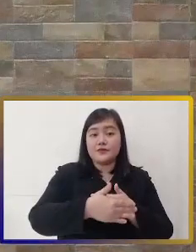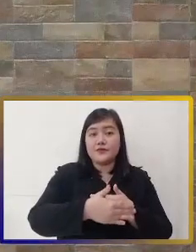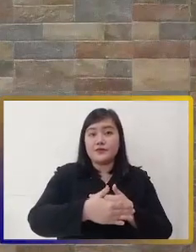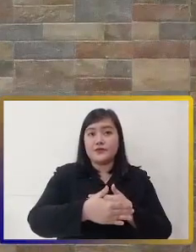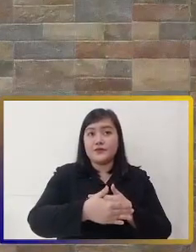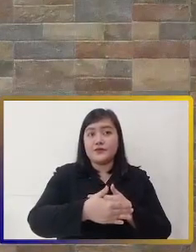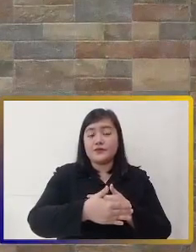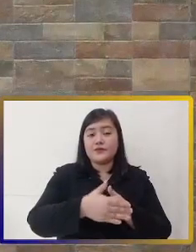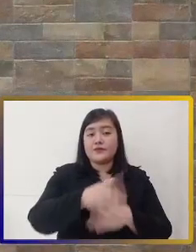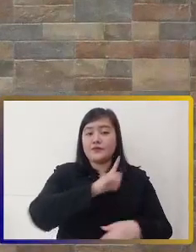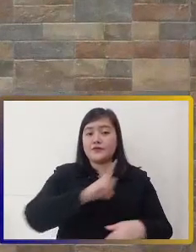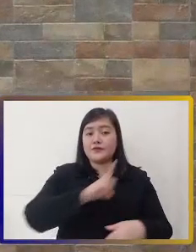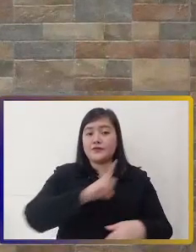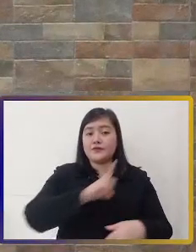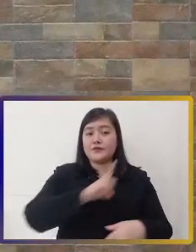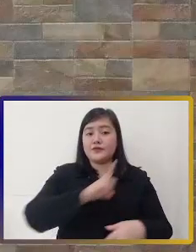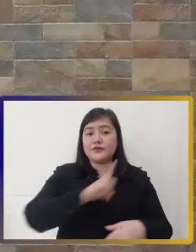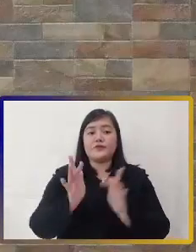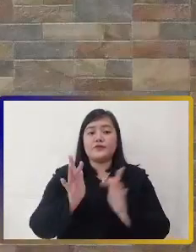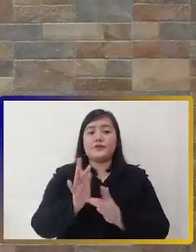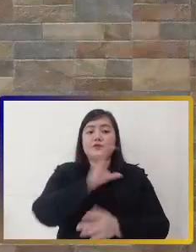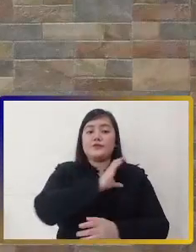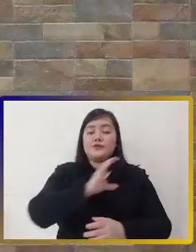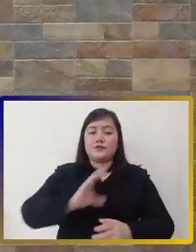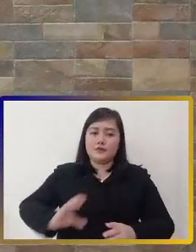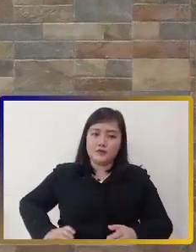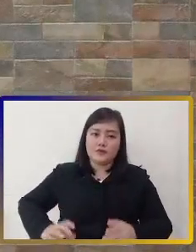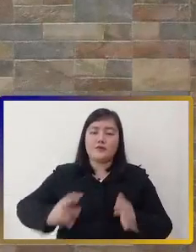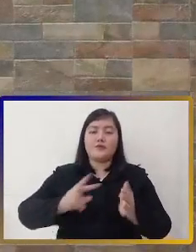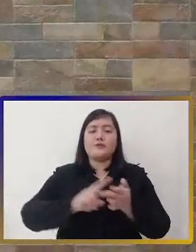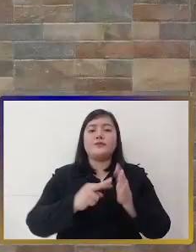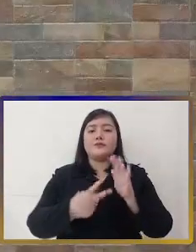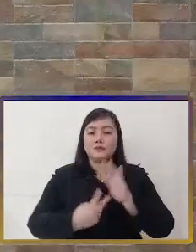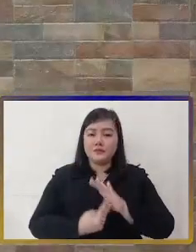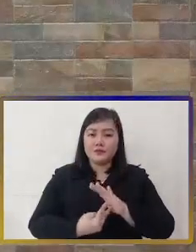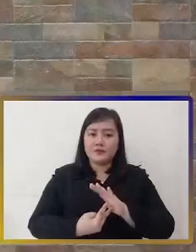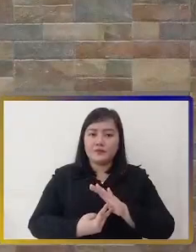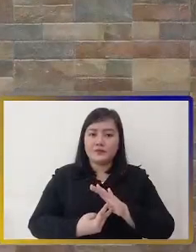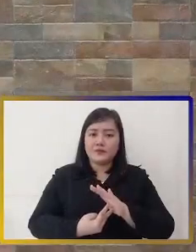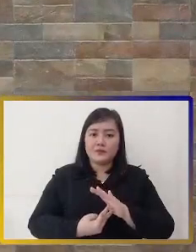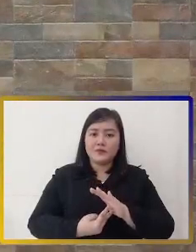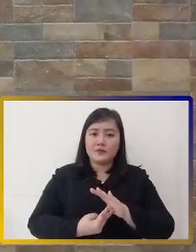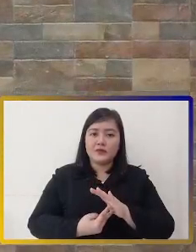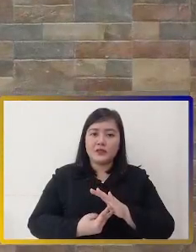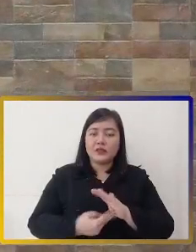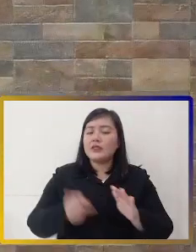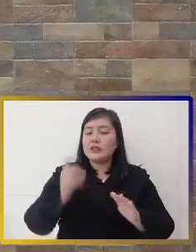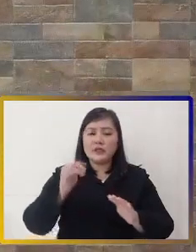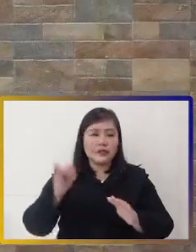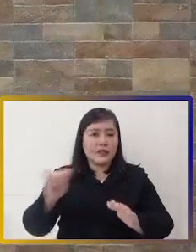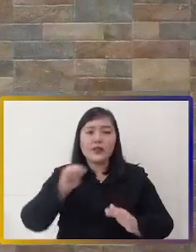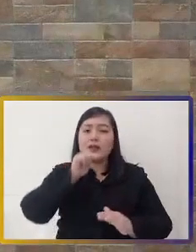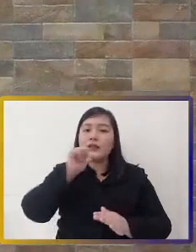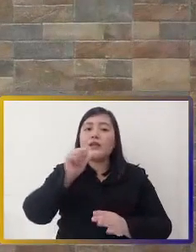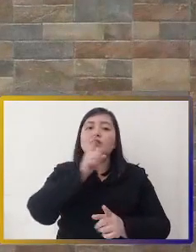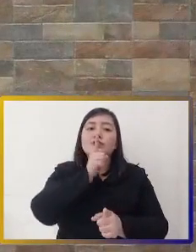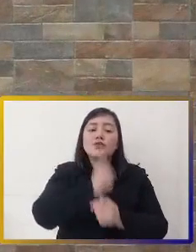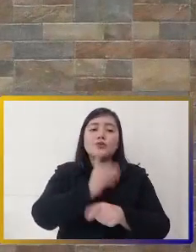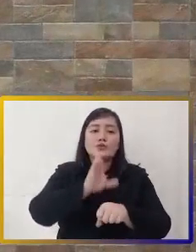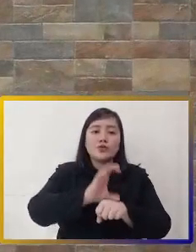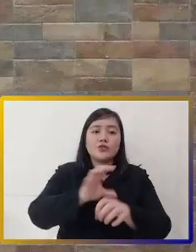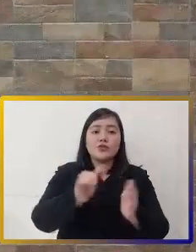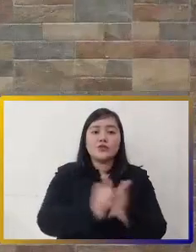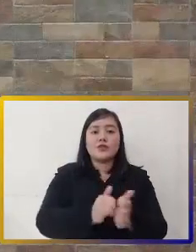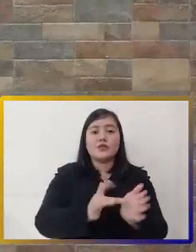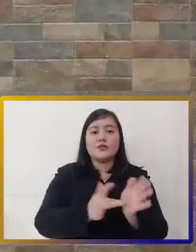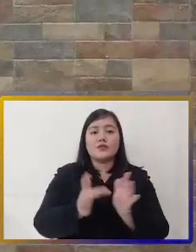the Lord Jesus Christ, ibig sabihin, hindi yan ang itinatag na simbahan ng Panginoong Jesucristo. Dahil